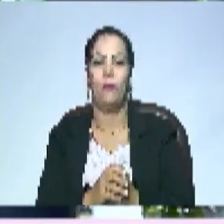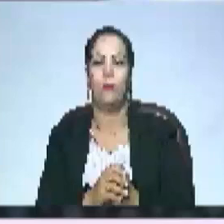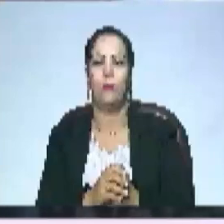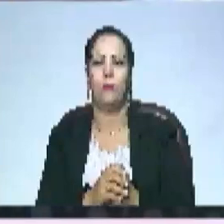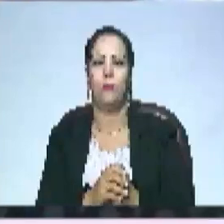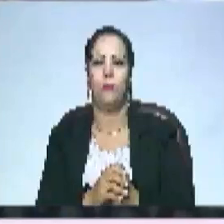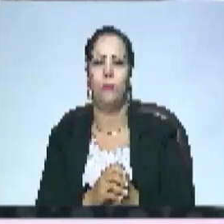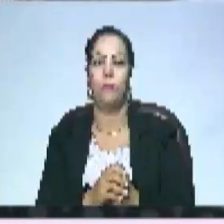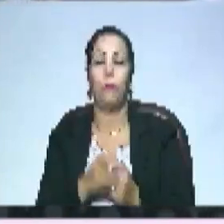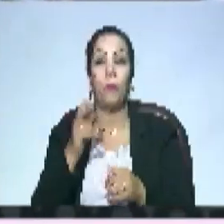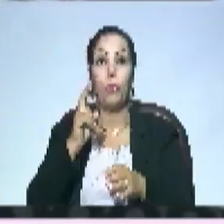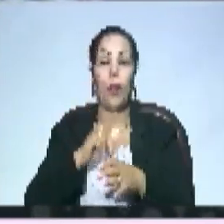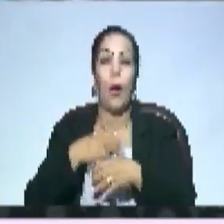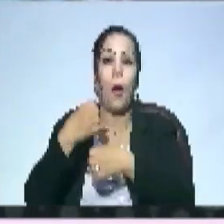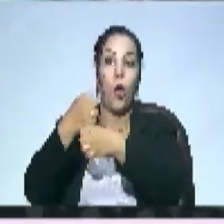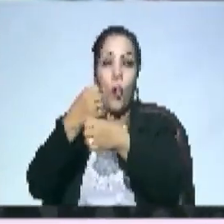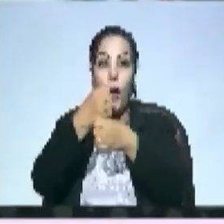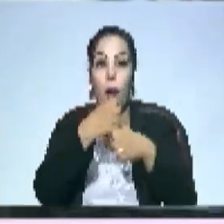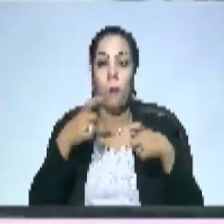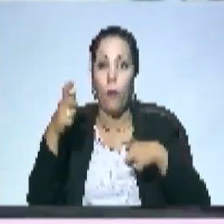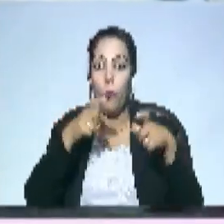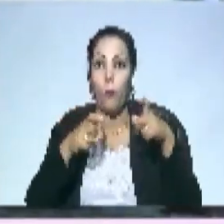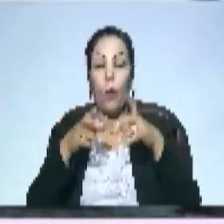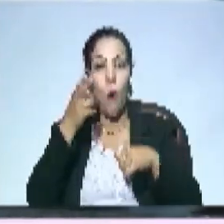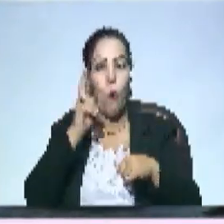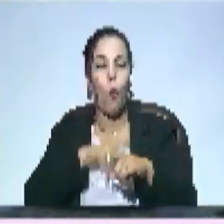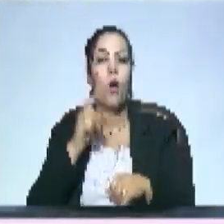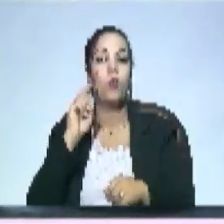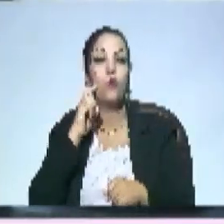يبقى كريم شانتيه وسكر وسكر بودرة. تمام كده.